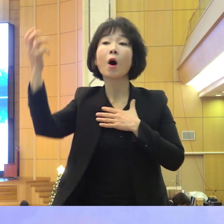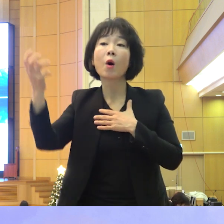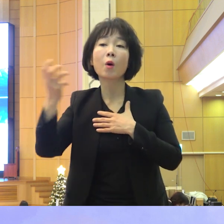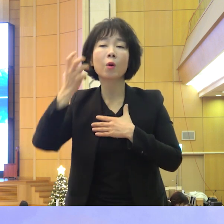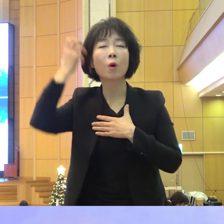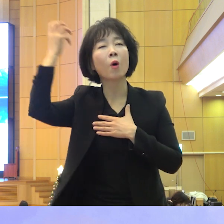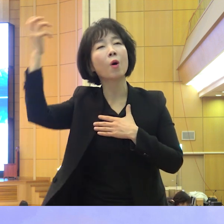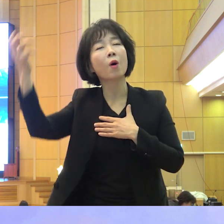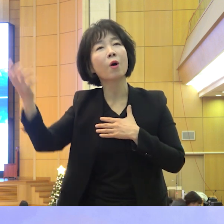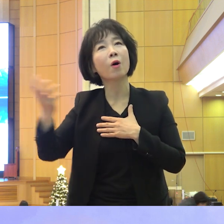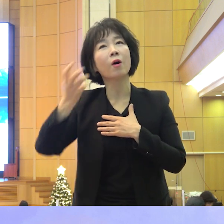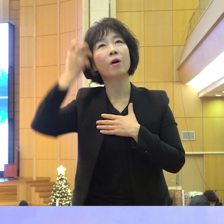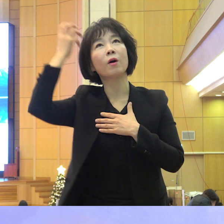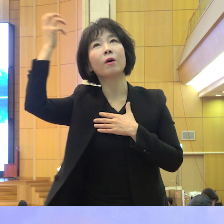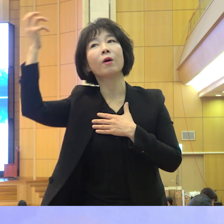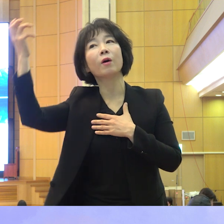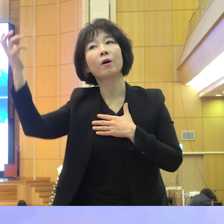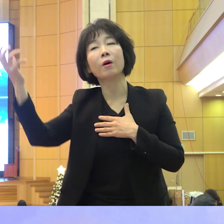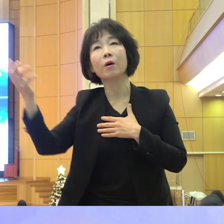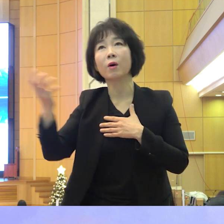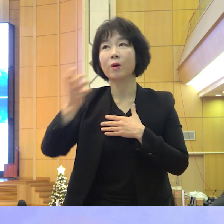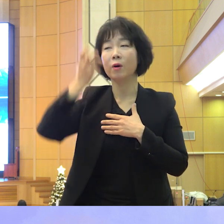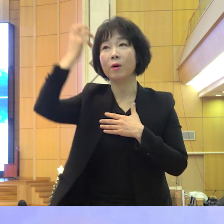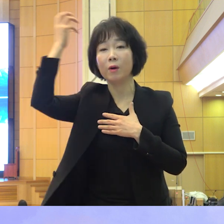내 영혼